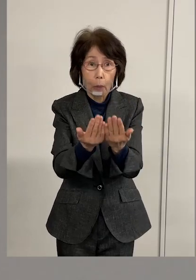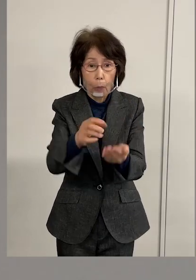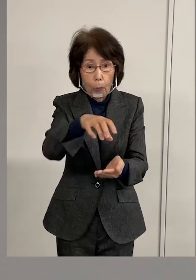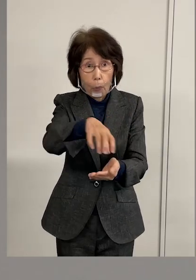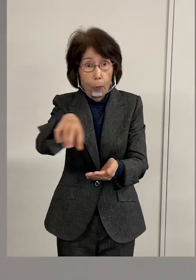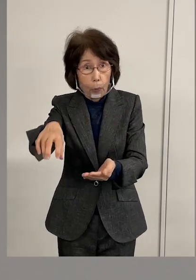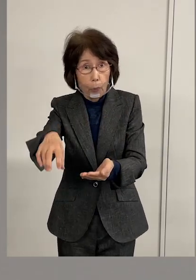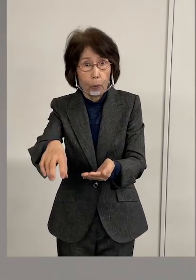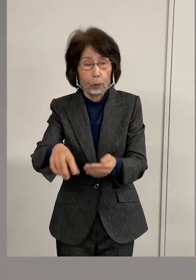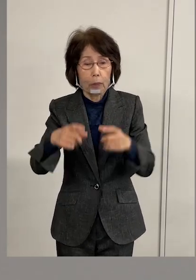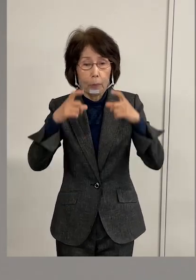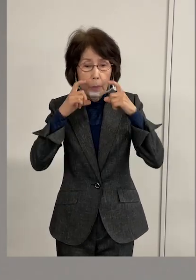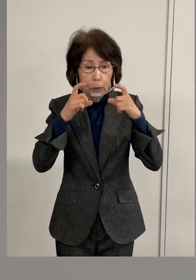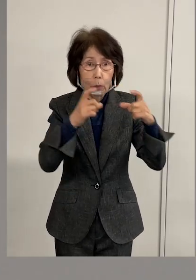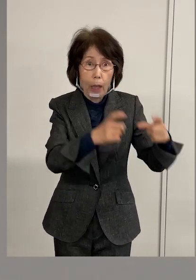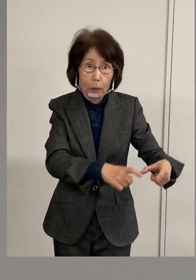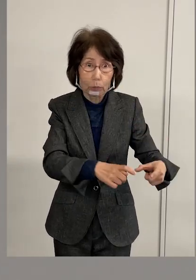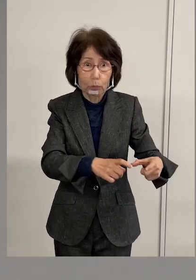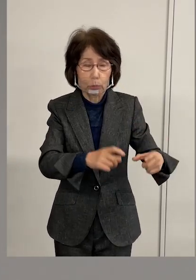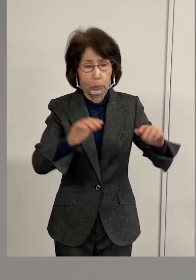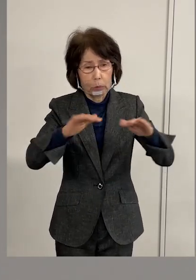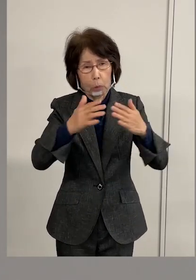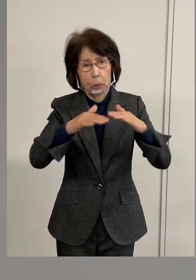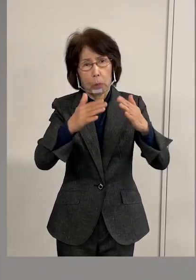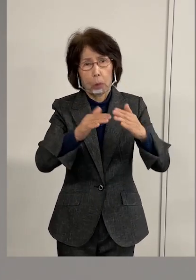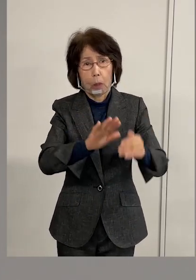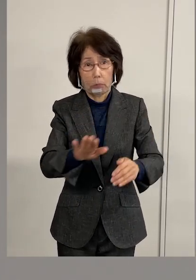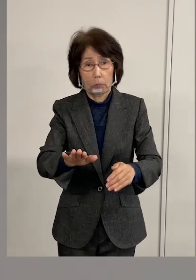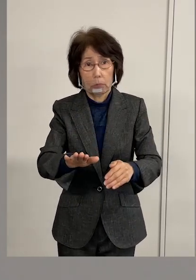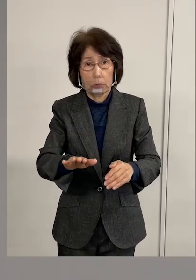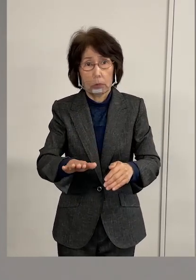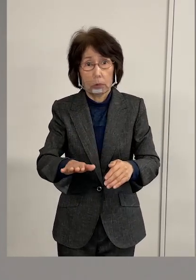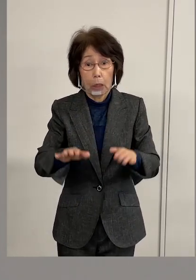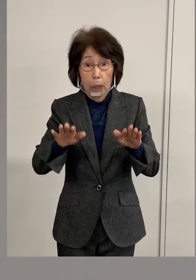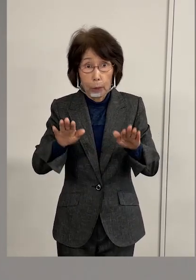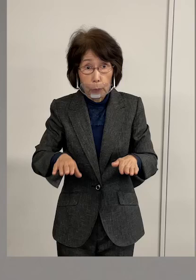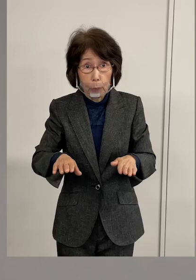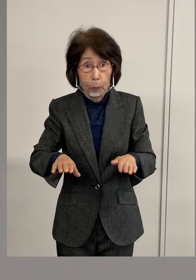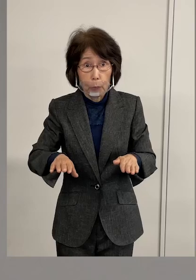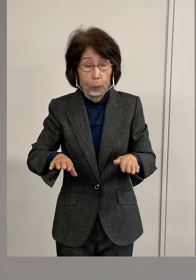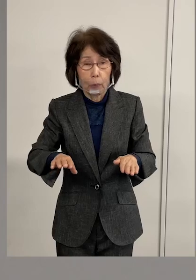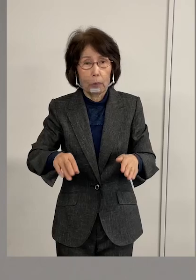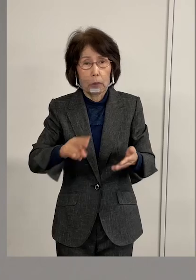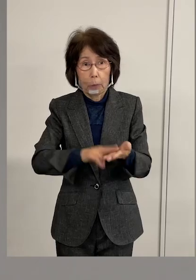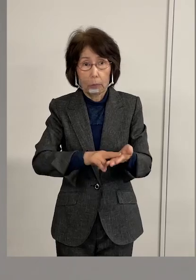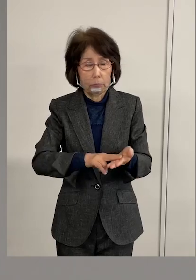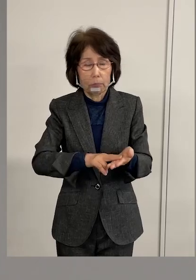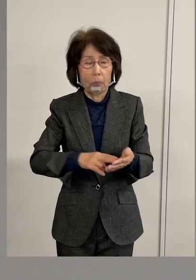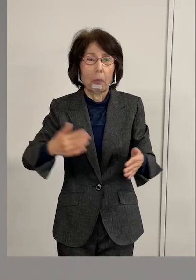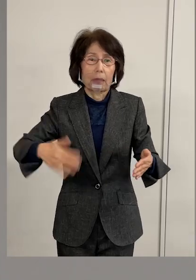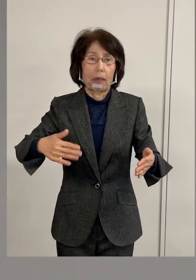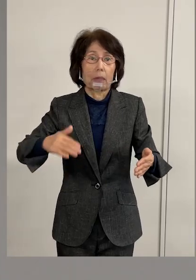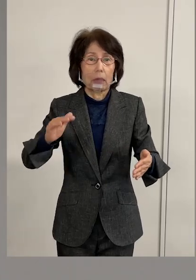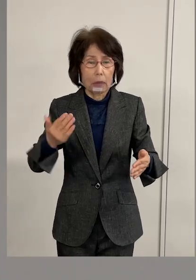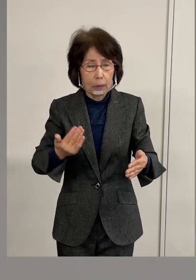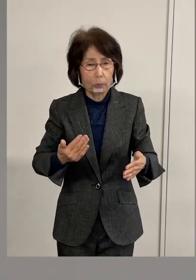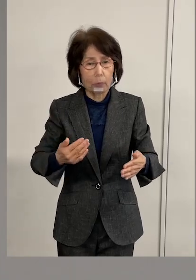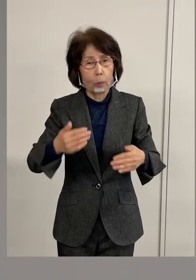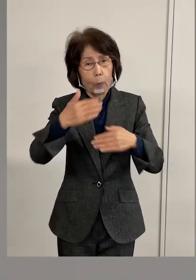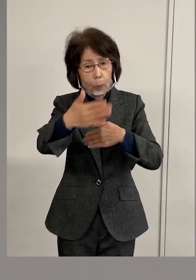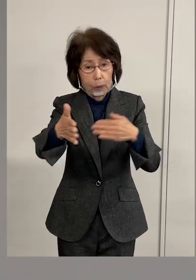すという議論が出てくると思います。まだ今のところ今日の段階で決めてないんですが、まあおそらく室内